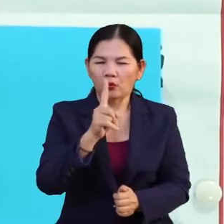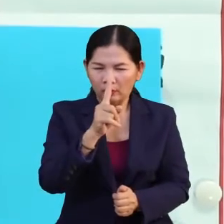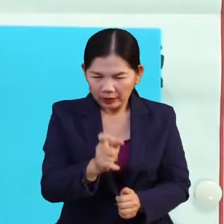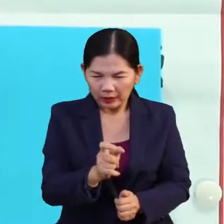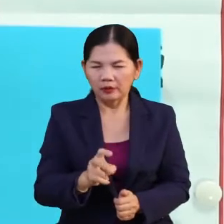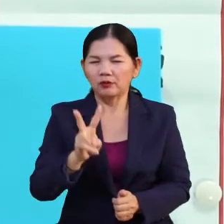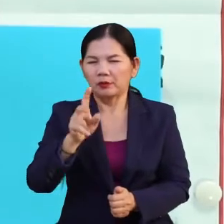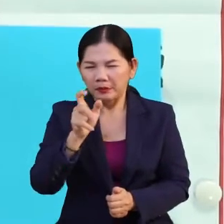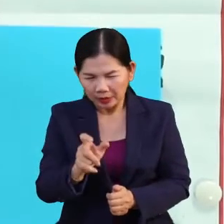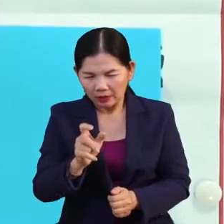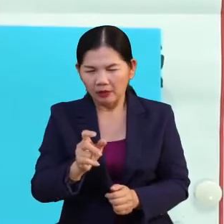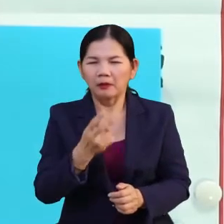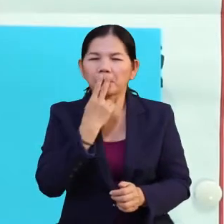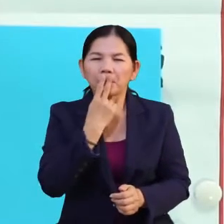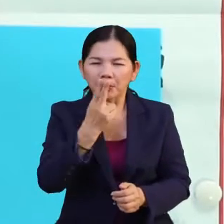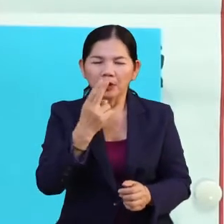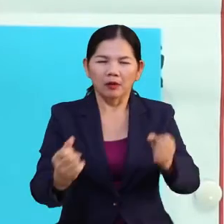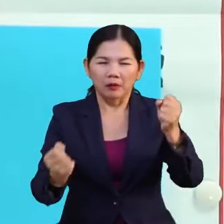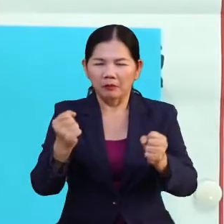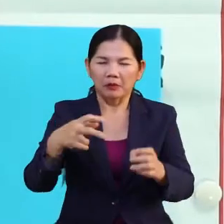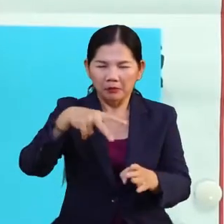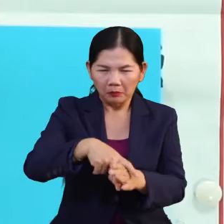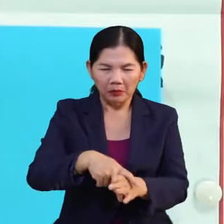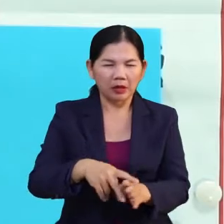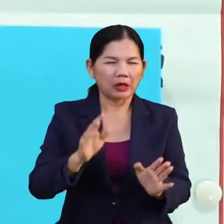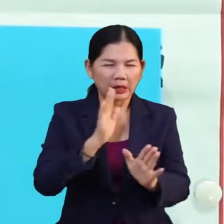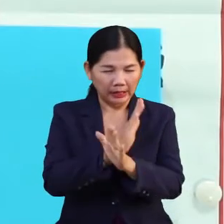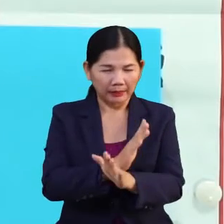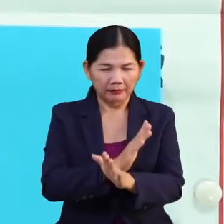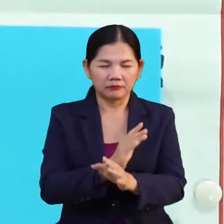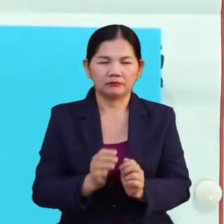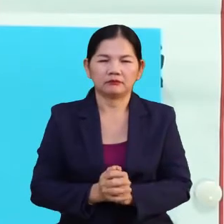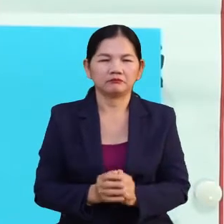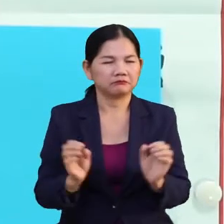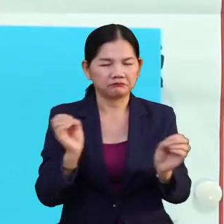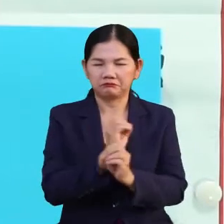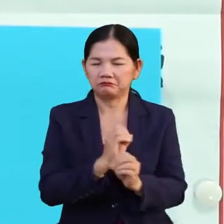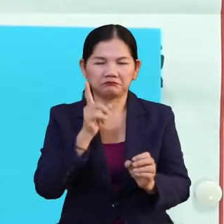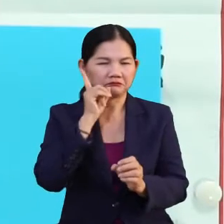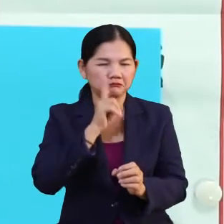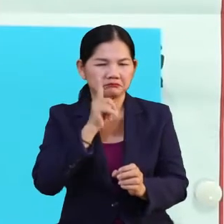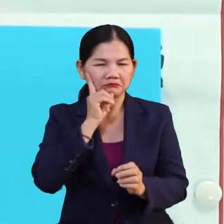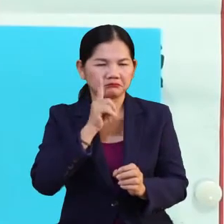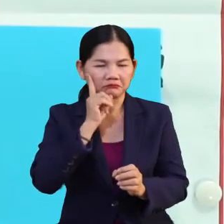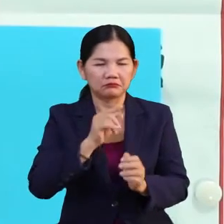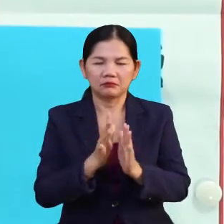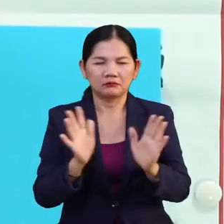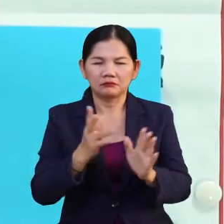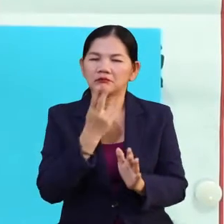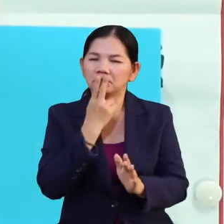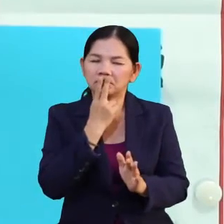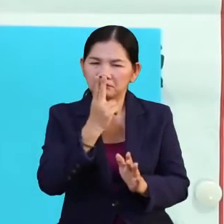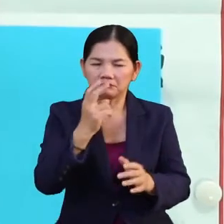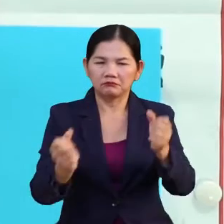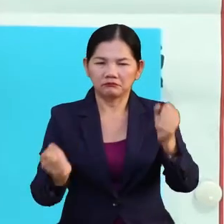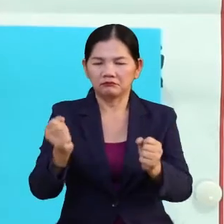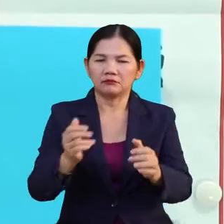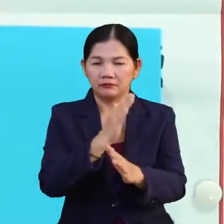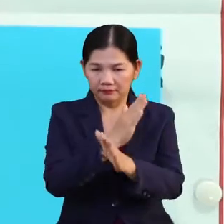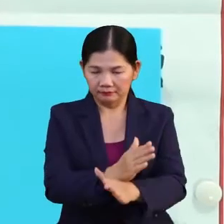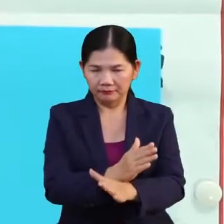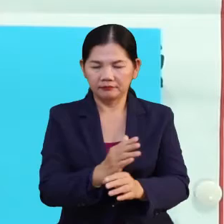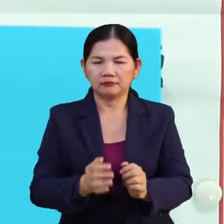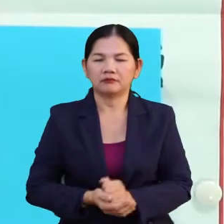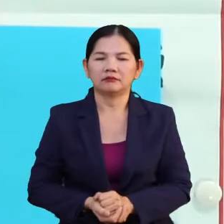ចាយើងគួរជក់បារីក្នុងរថយន្តទេកូនចាមិនត្រឹមត្រូវទេគ្មានអ្នកណាម្នាក់យកបារីមកជក់ក្នុងរថយន្តទេកូនណា